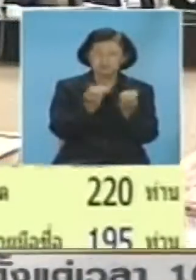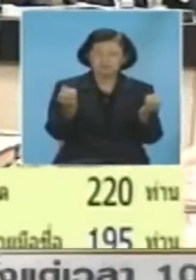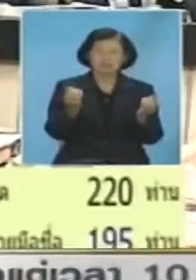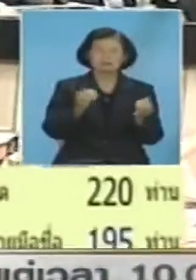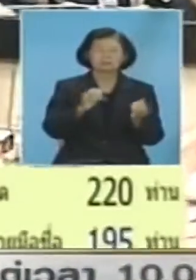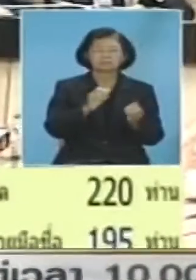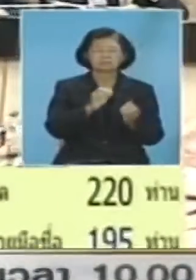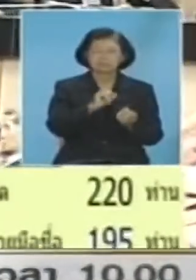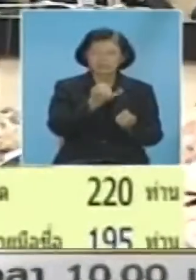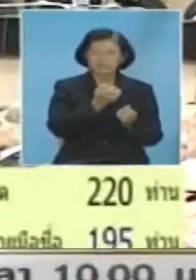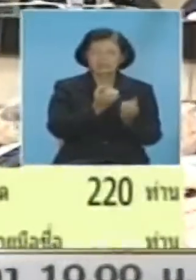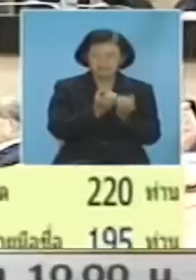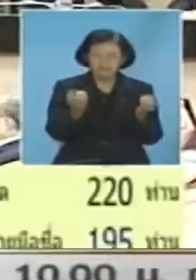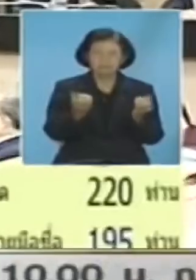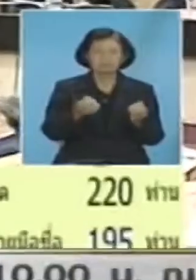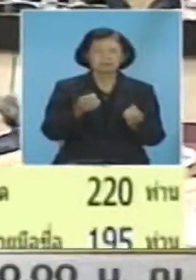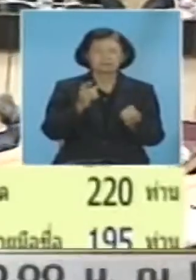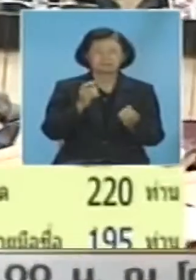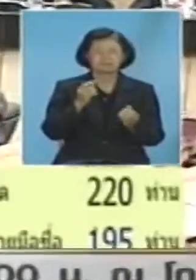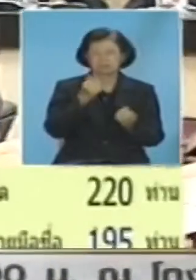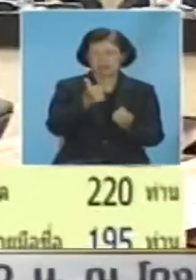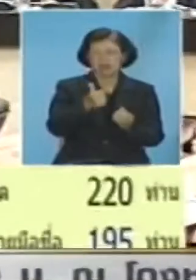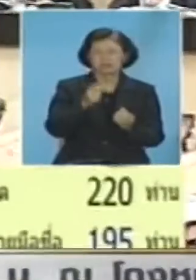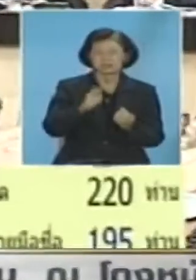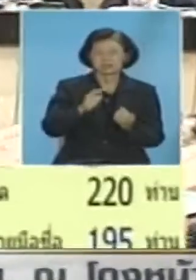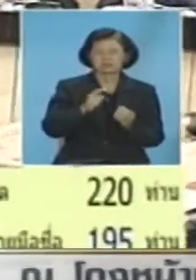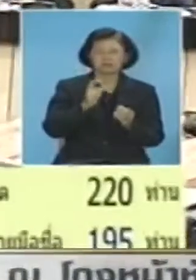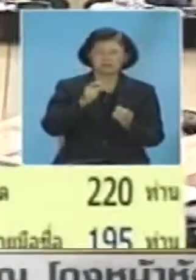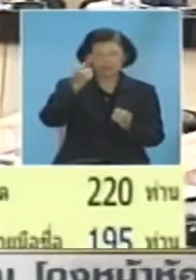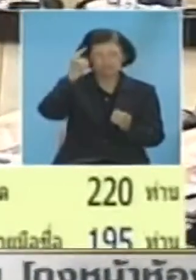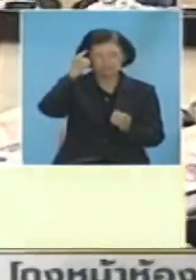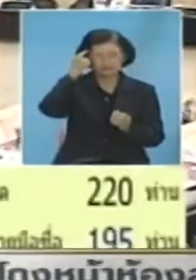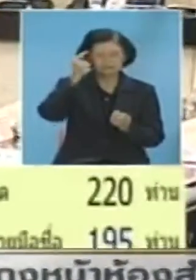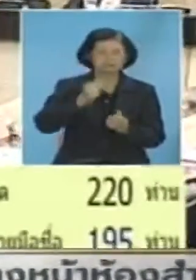เนี่ยก็มีเรื่องที่น่าคิดว่า